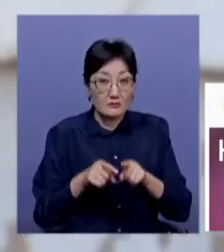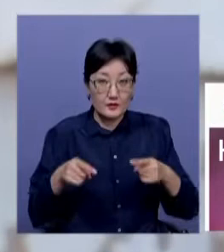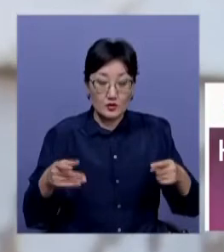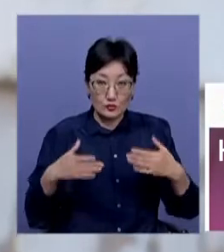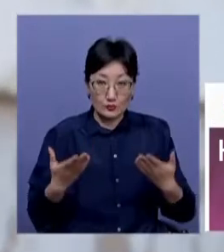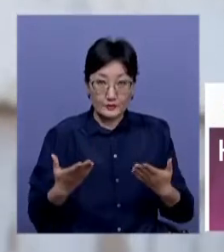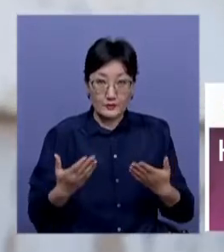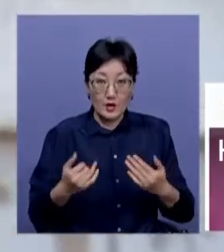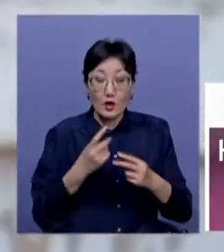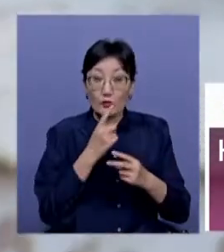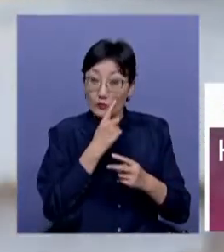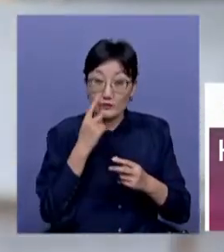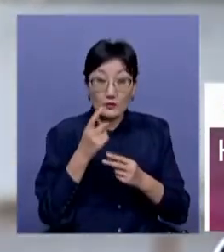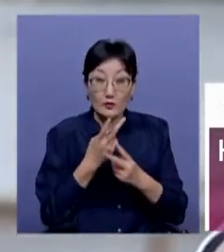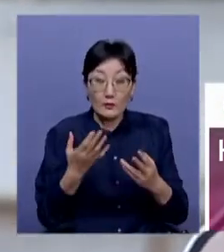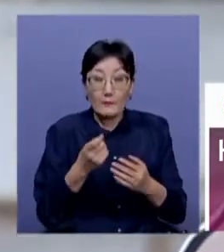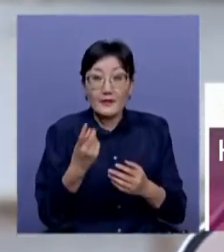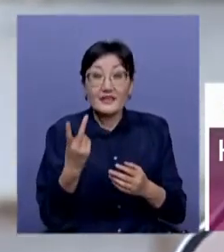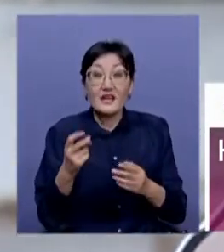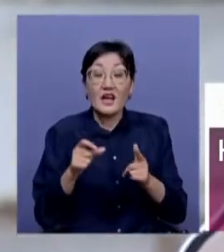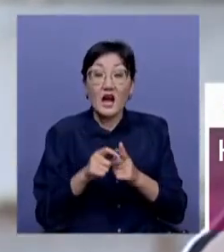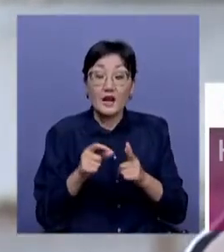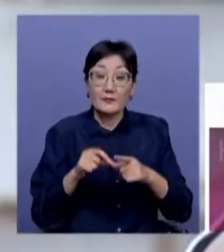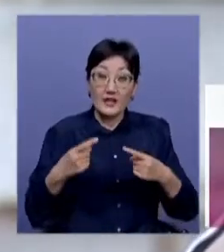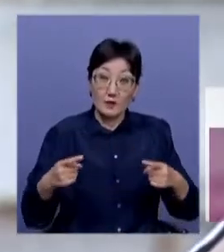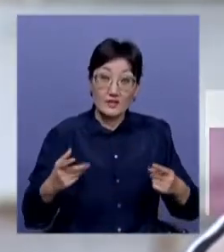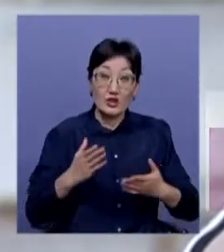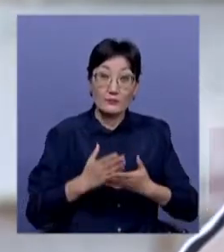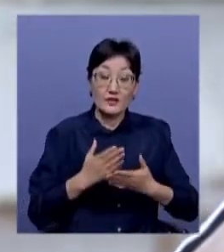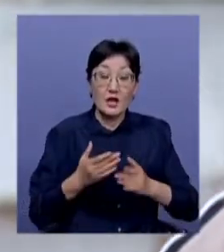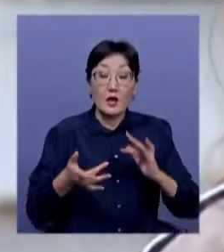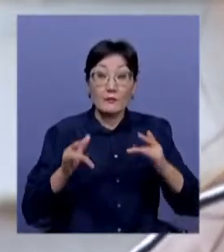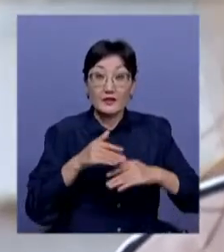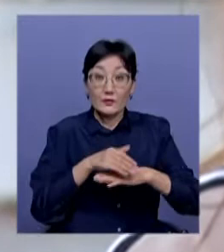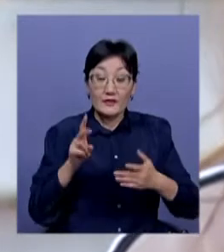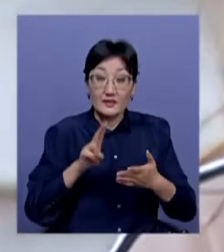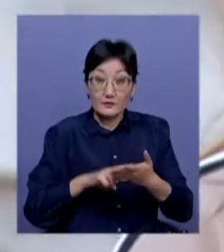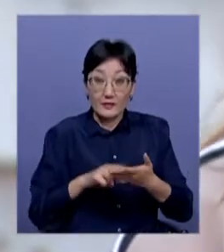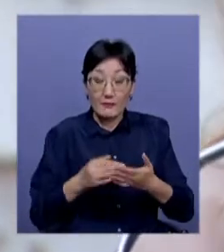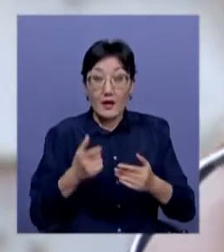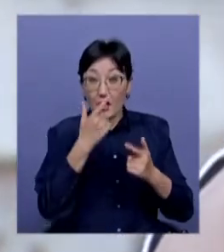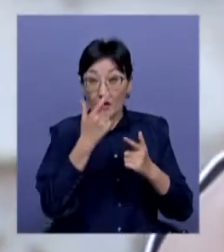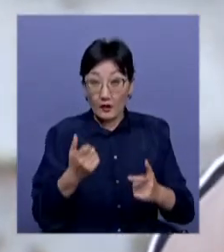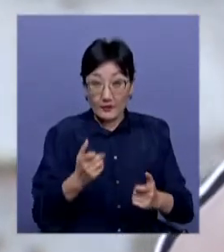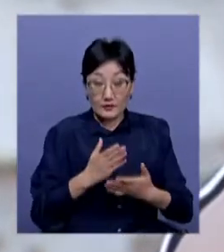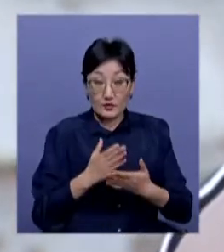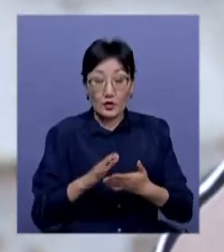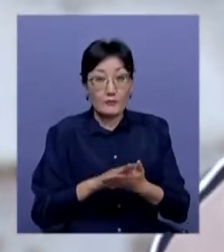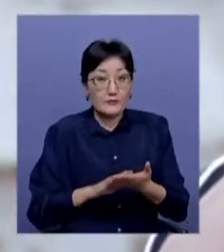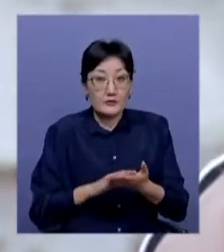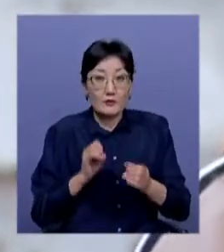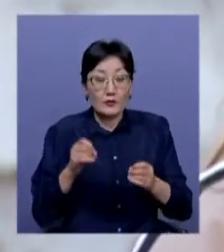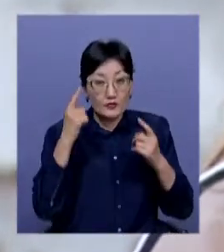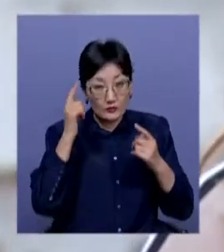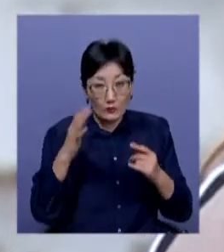еді. Сөйтсем көзге көрінбейтін бір-екі әріптерінде айырмашылық бар екен ғой. Сілтемені басқанымда менің хабарламам тұрды. Еш жаман ой